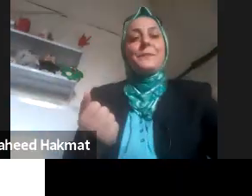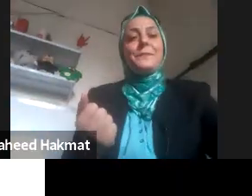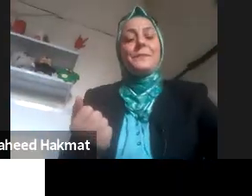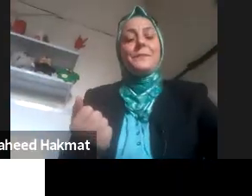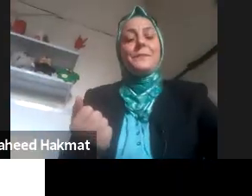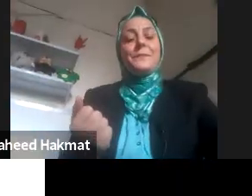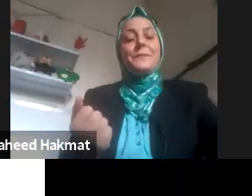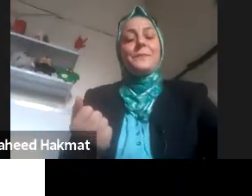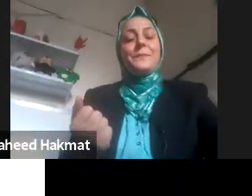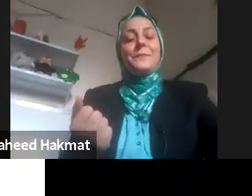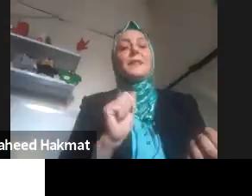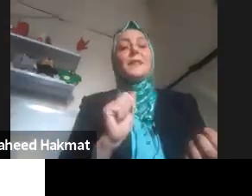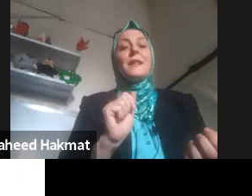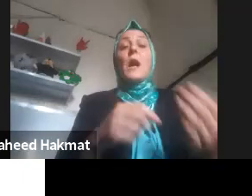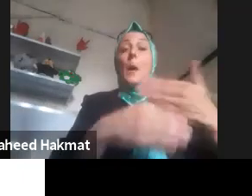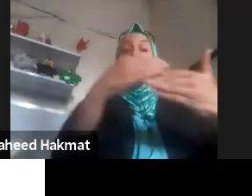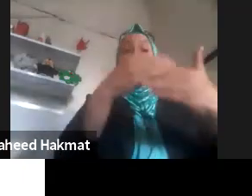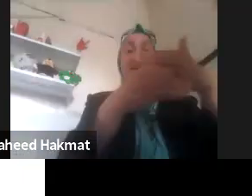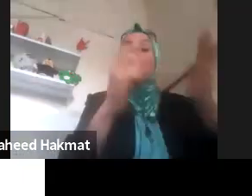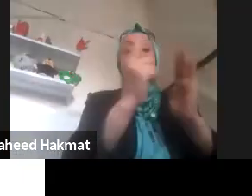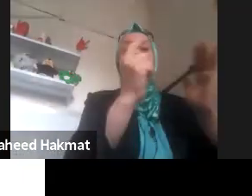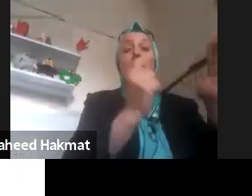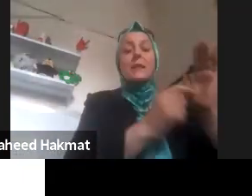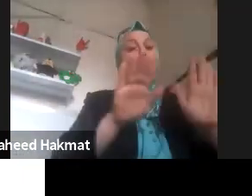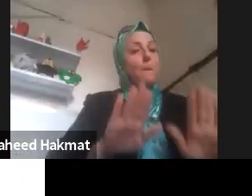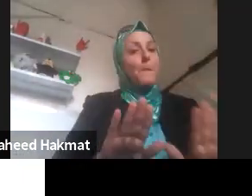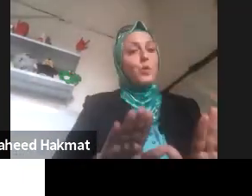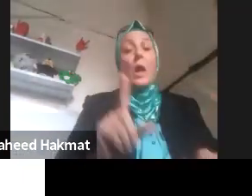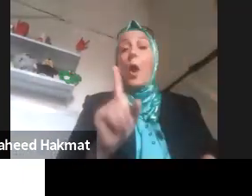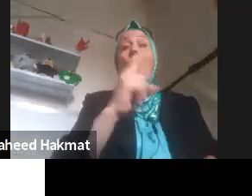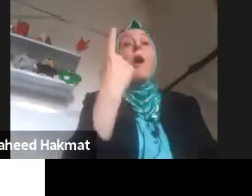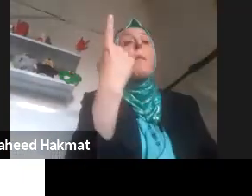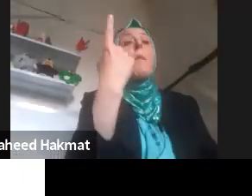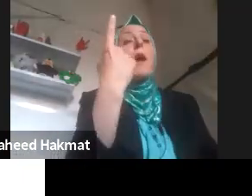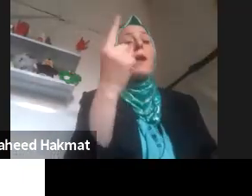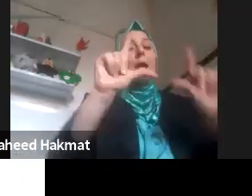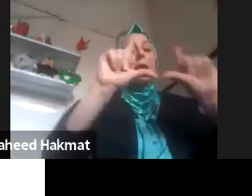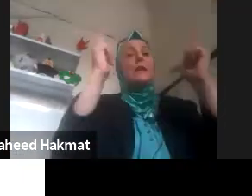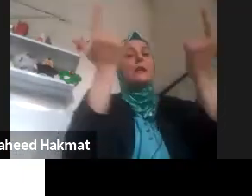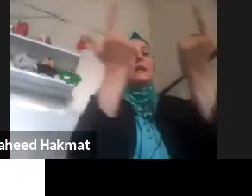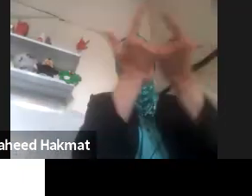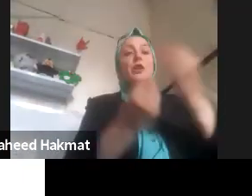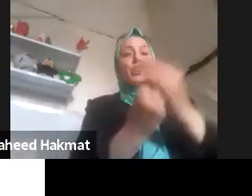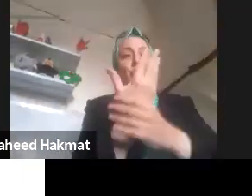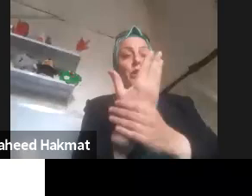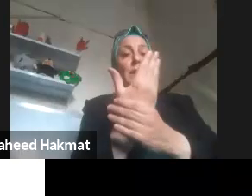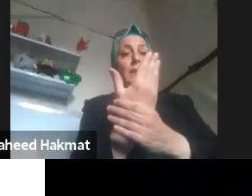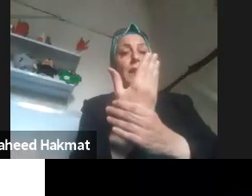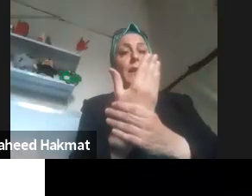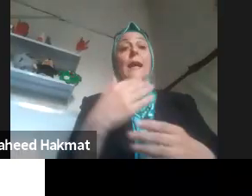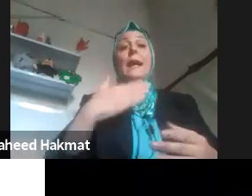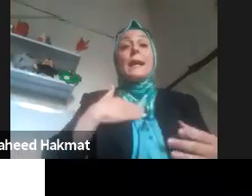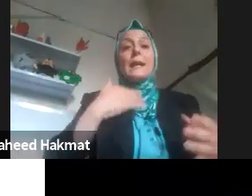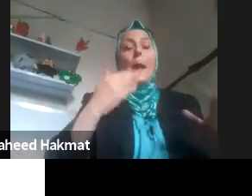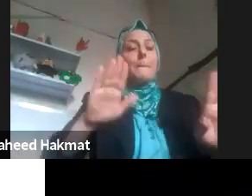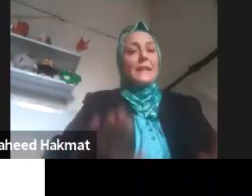مرة بدنا نعود نشكل لجان جديدة أو نخلق لجان جديدة، إحنا بدنا نبني على الموجود، نحييه عشان نقدر نواجه